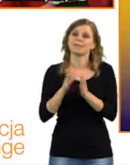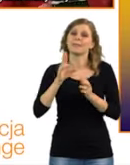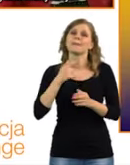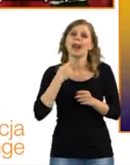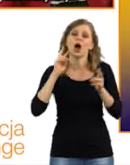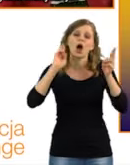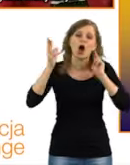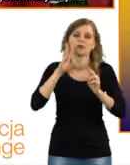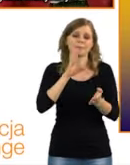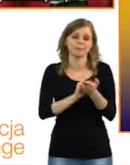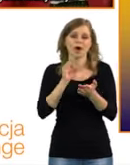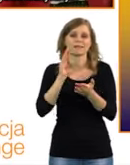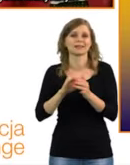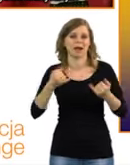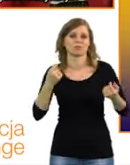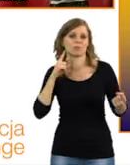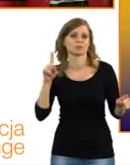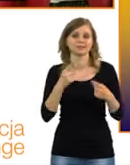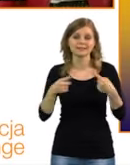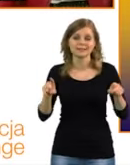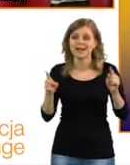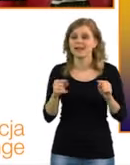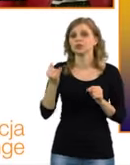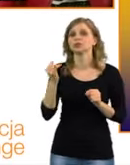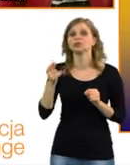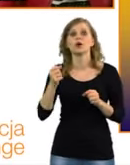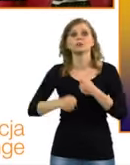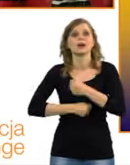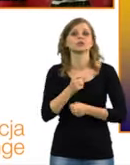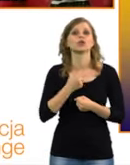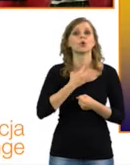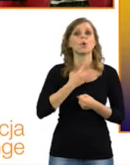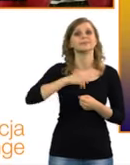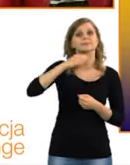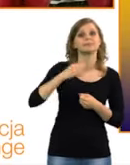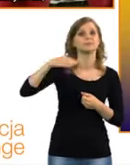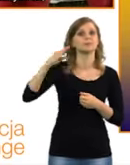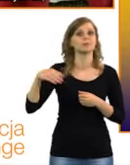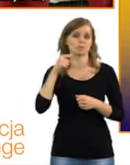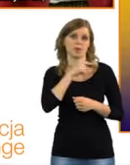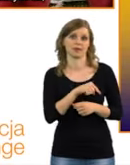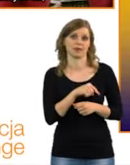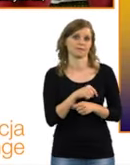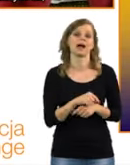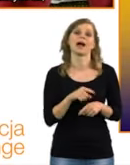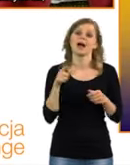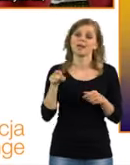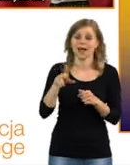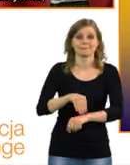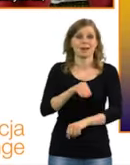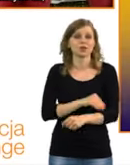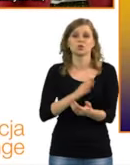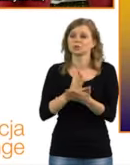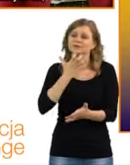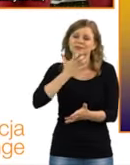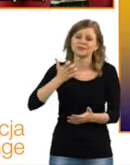melodie najprostsze w rytmie muzycznym, pracujemy nad intonacją wypowiedzi i metodę stosujemy od